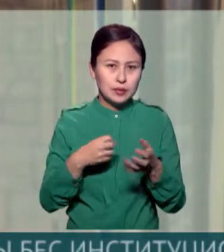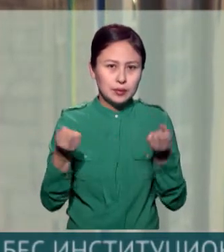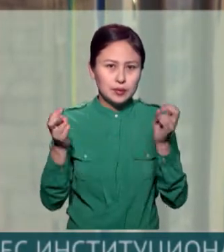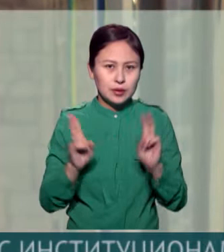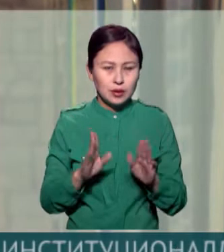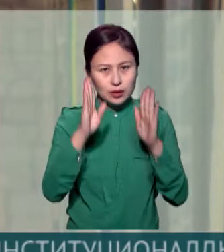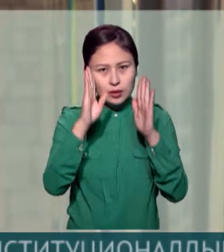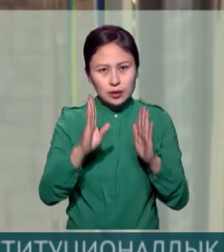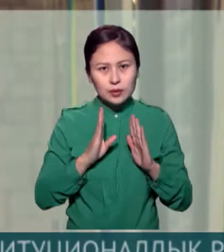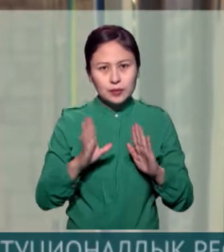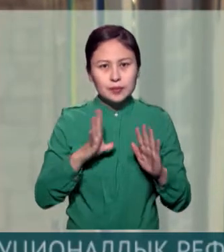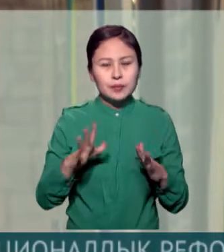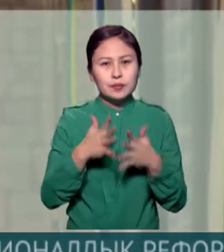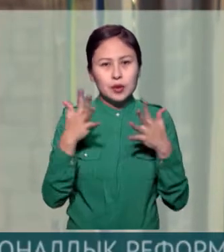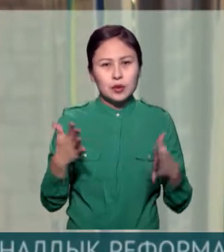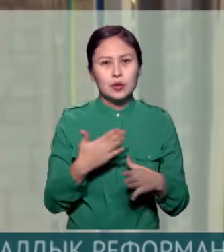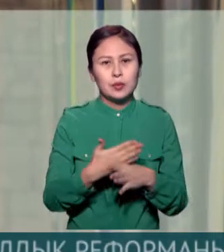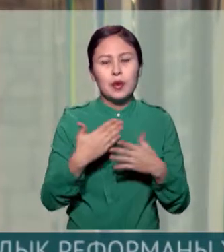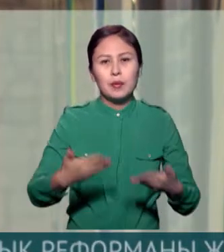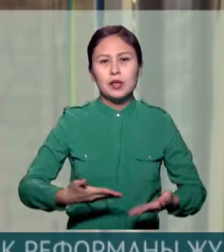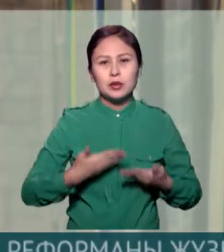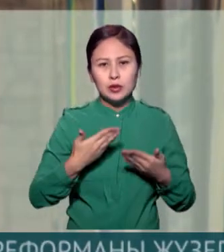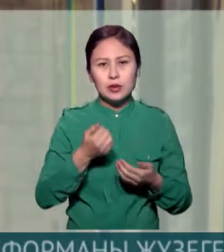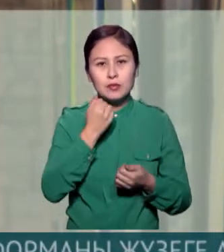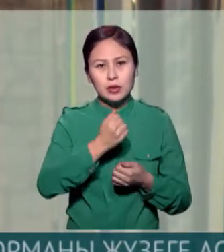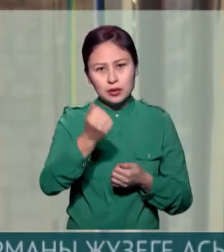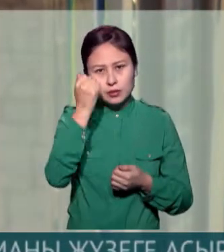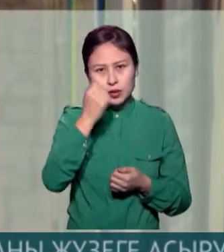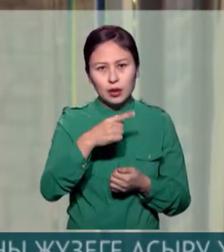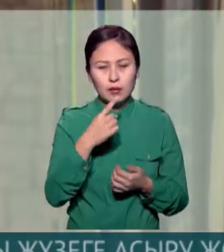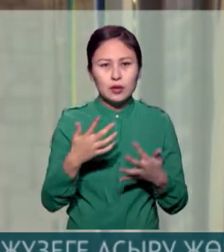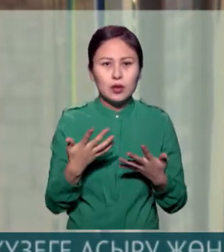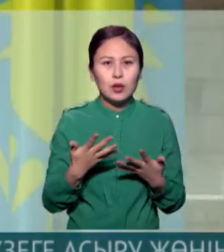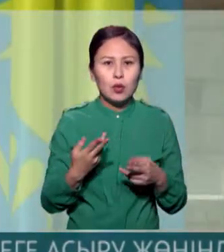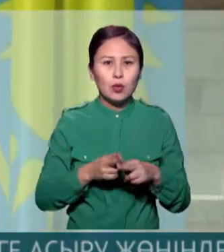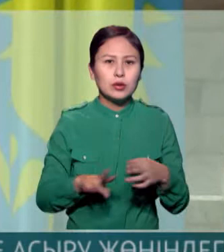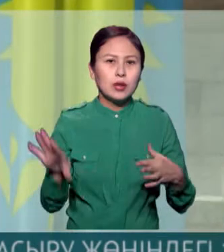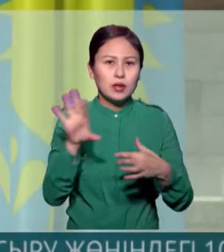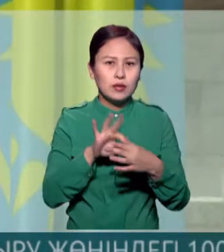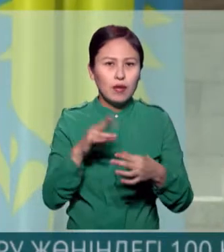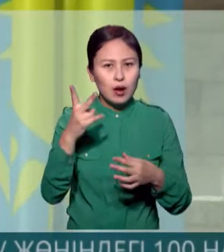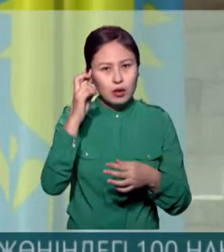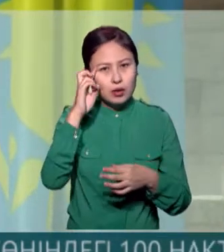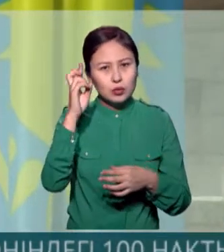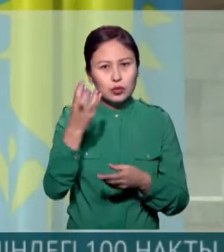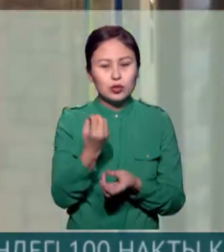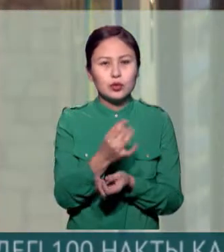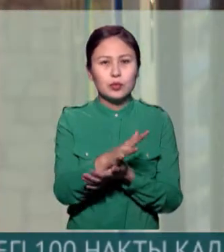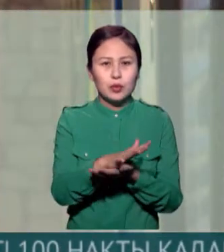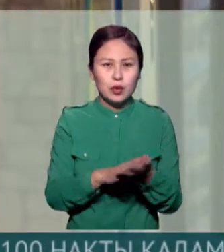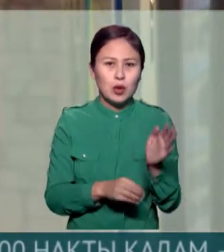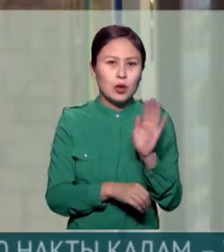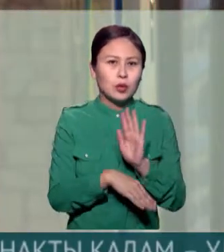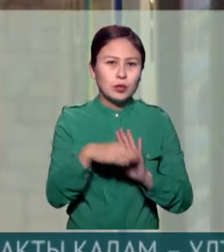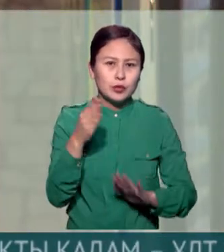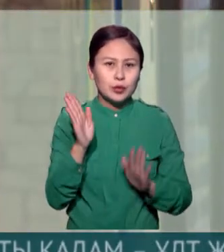көңіл айтуы үлкен демеу. Досты басыңа іс түскенде білесің дейді. Мен қос елдің ынтымақтастығы одан әрі беки